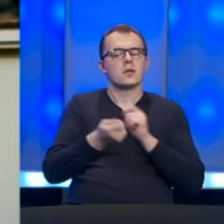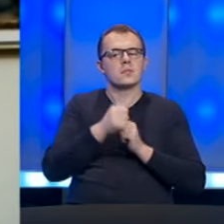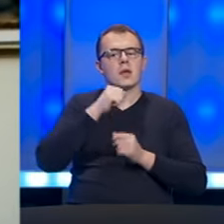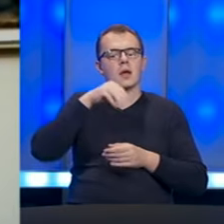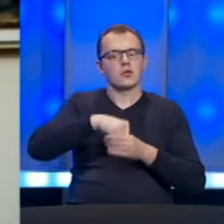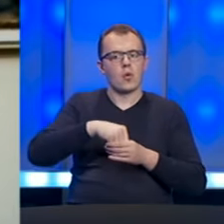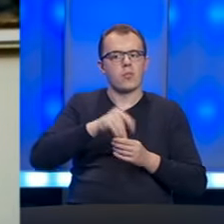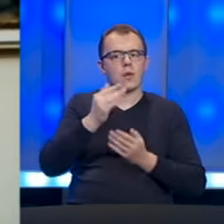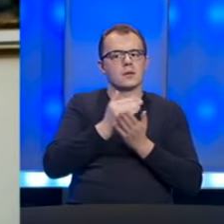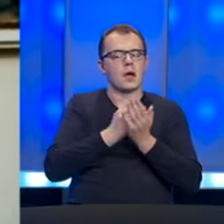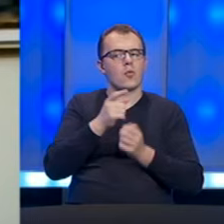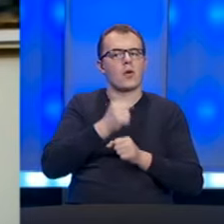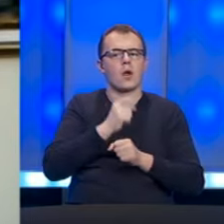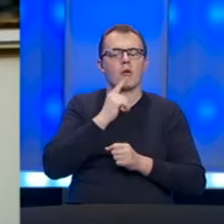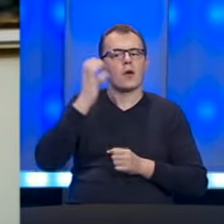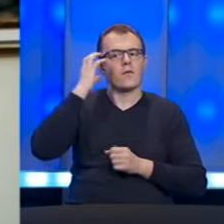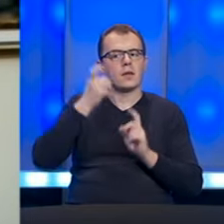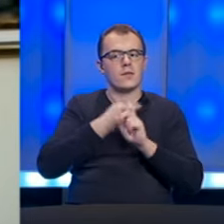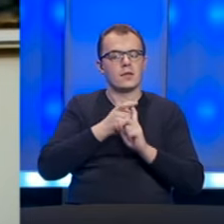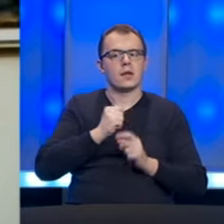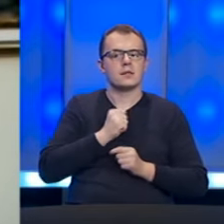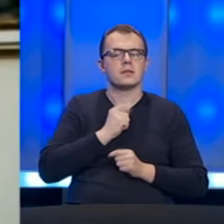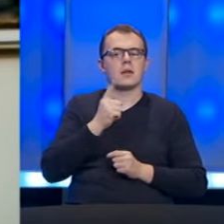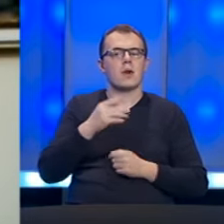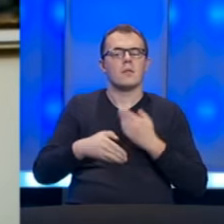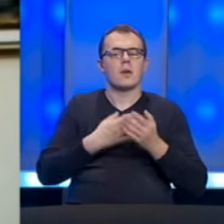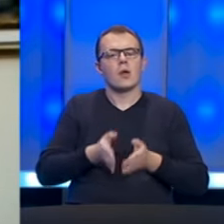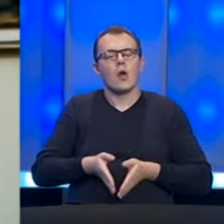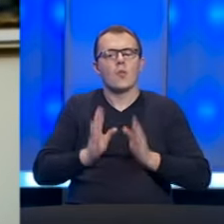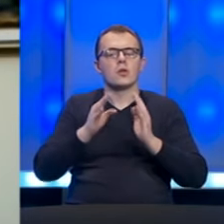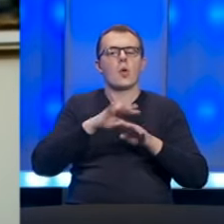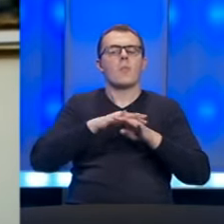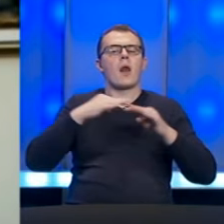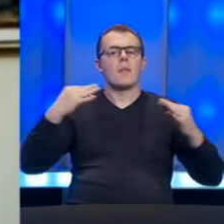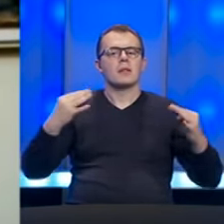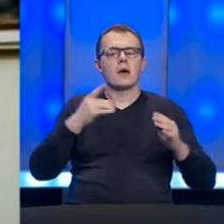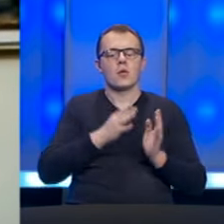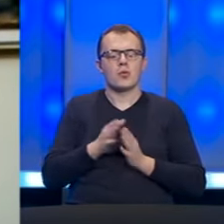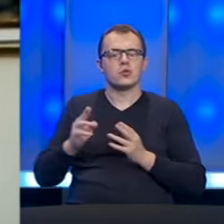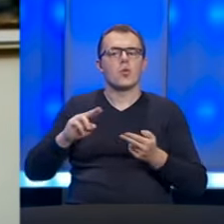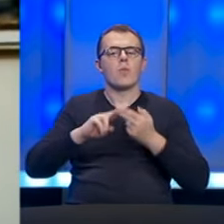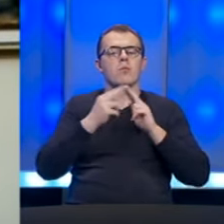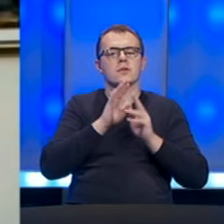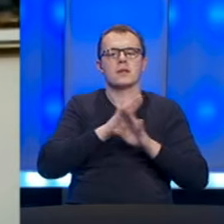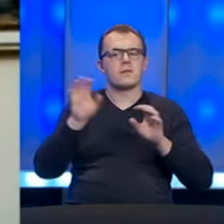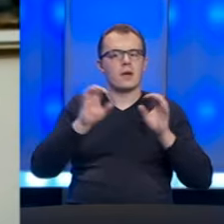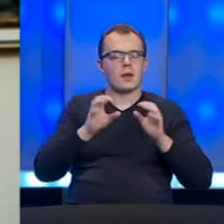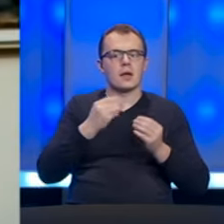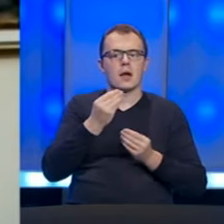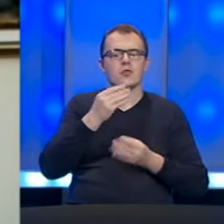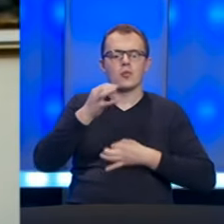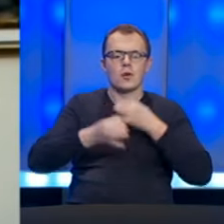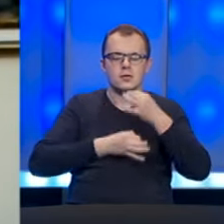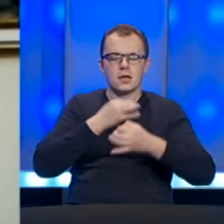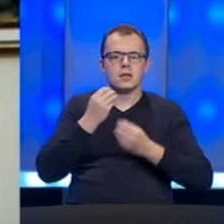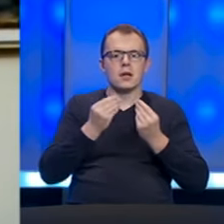dopuna Zakona o radu koje Vlada Federacije ima namjeru da uputi u parlamentarnu proceduru, pozivam sve radnike da ih dobro izanaliziraju,